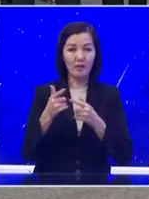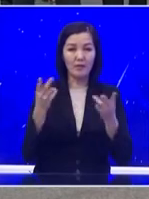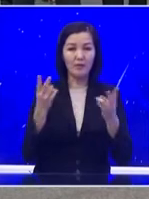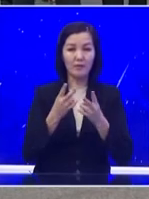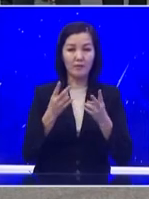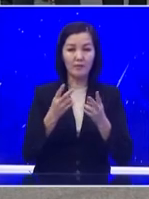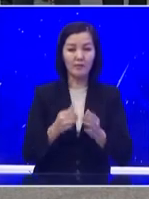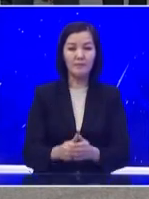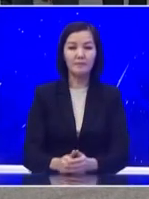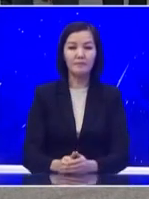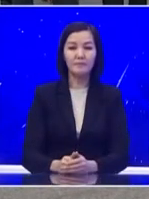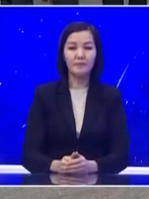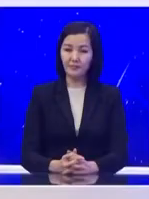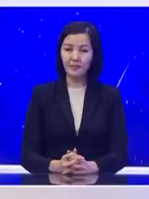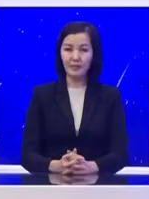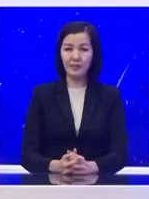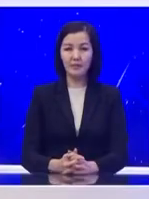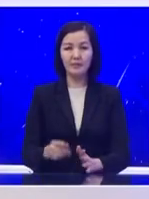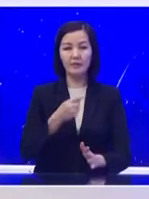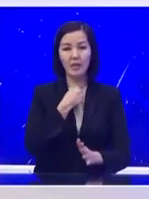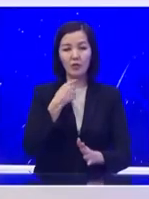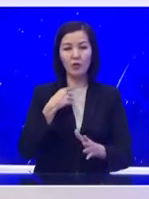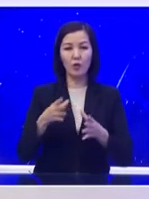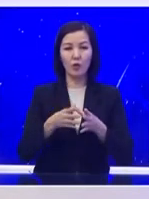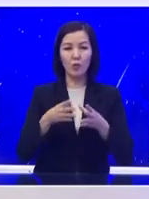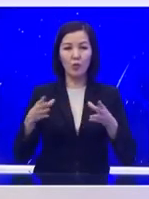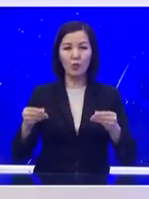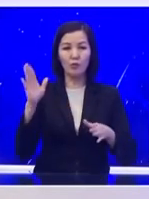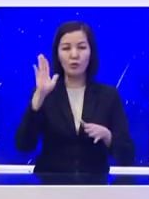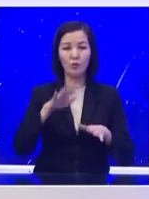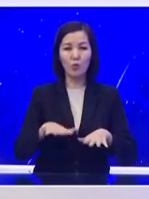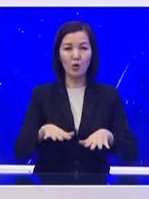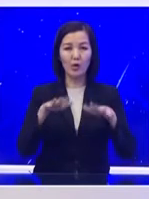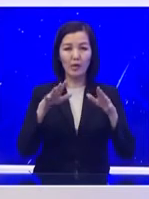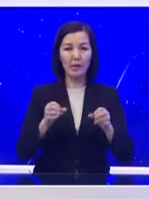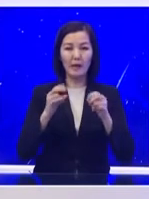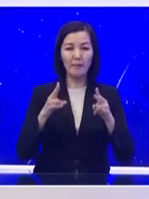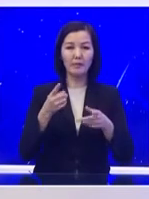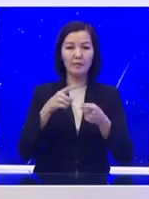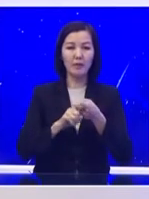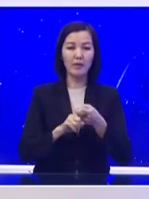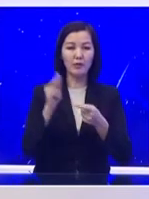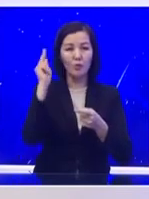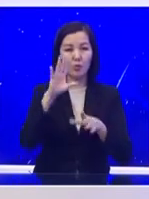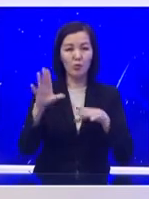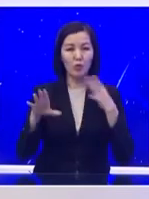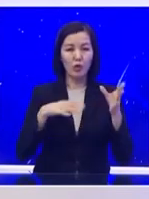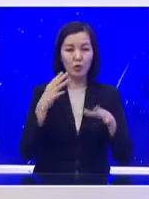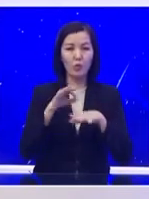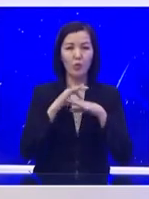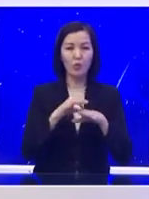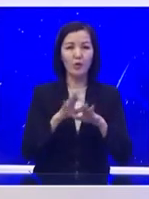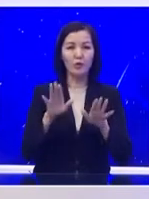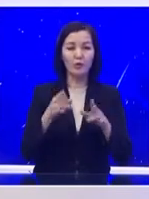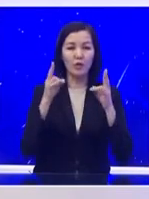мусордан тазалап өтемін боламыз. Талдықорғанда көктемгі су басу қаупіне байланысты оқу жаттығу өтті. Төтенше жағдайлар